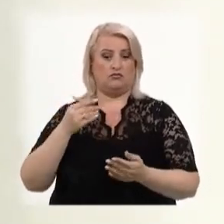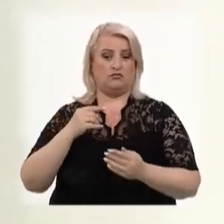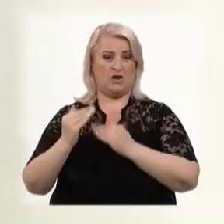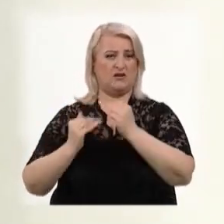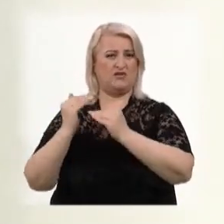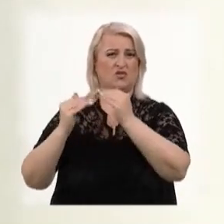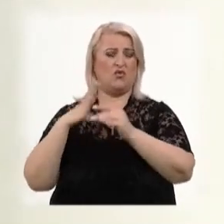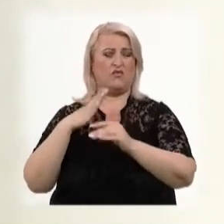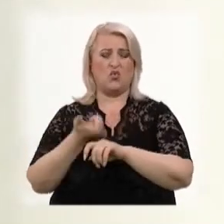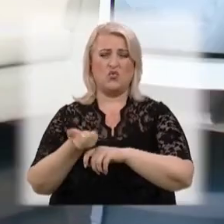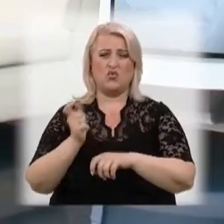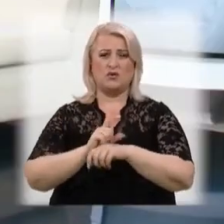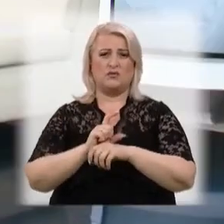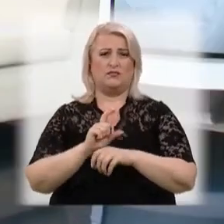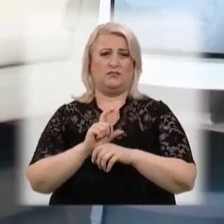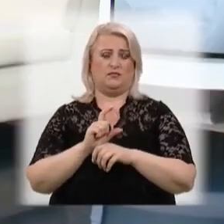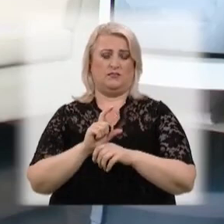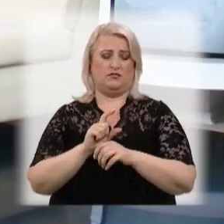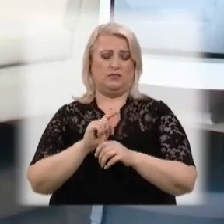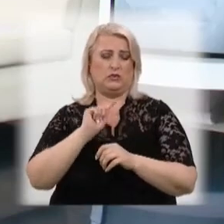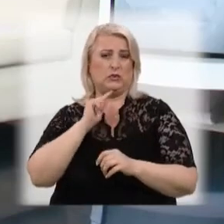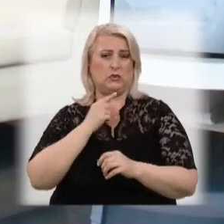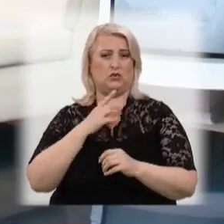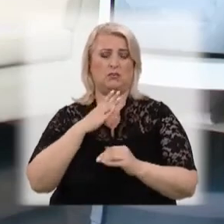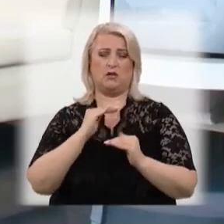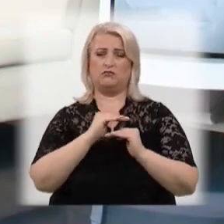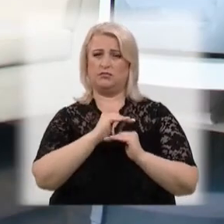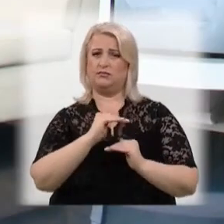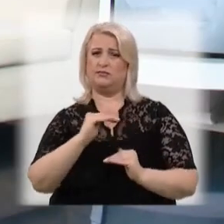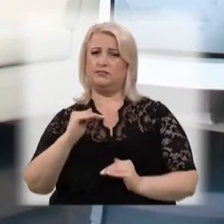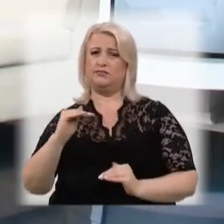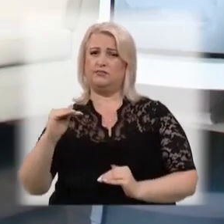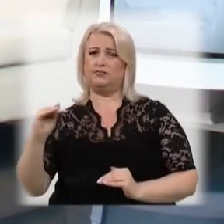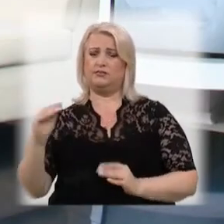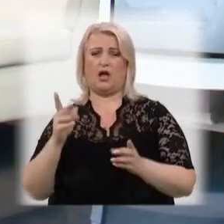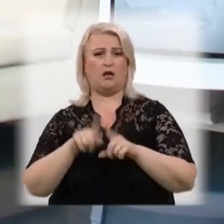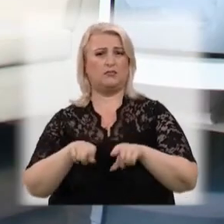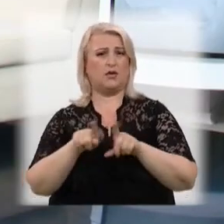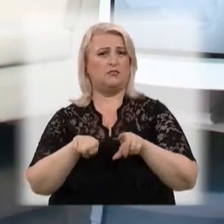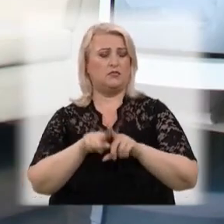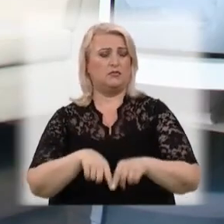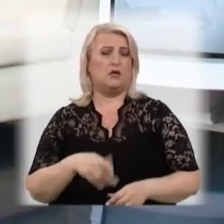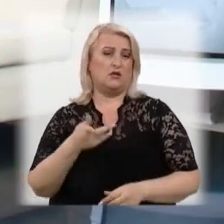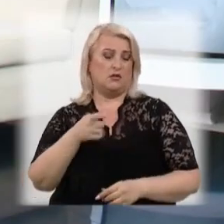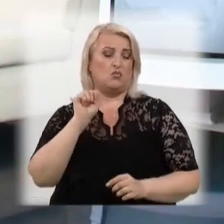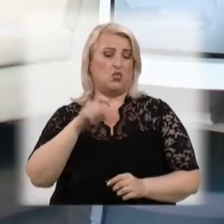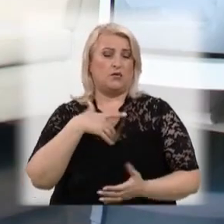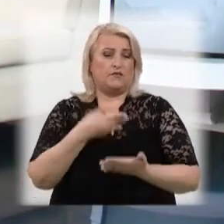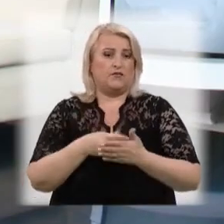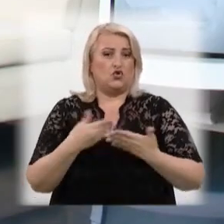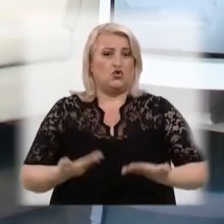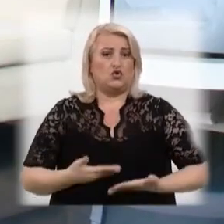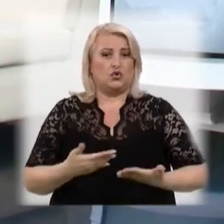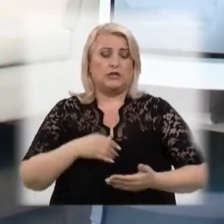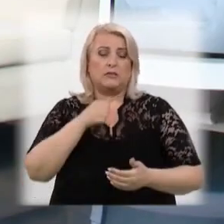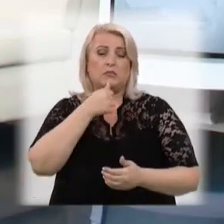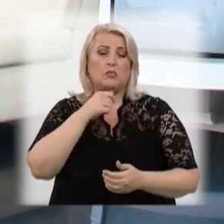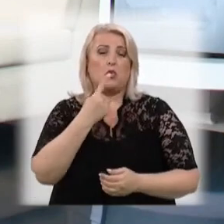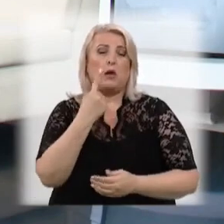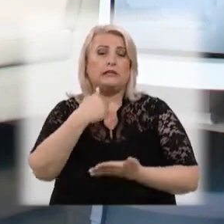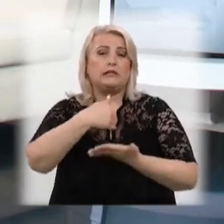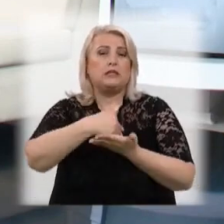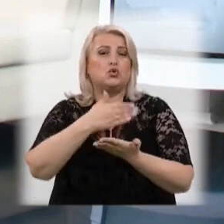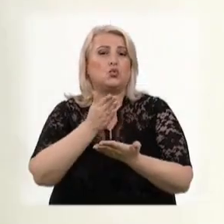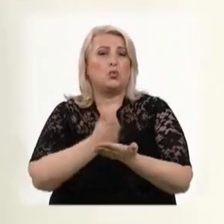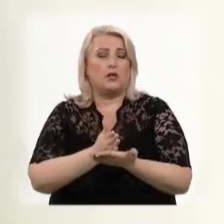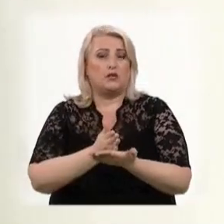foarte schloer mult stabilitate în se zice atunci tu puteai în viața ta să testez un instrument